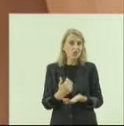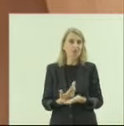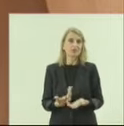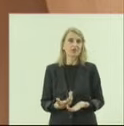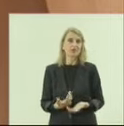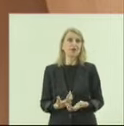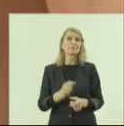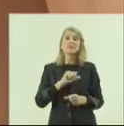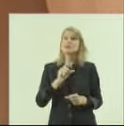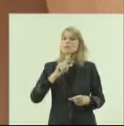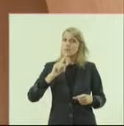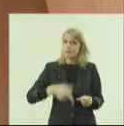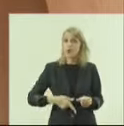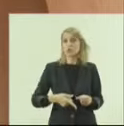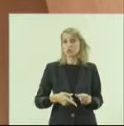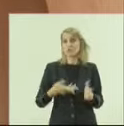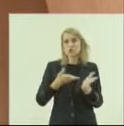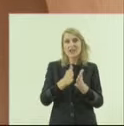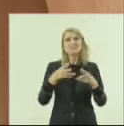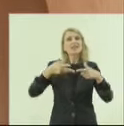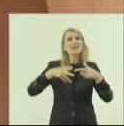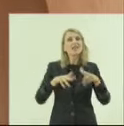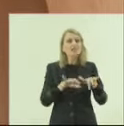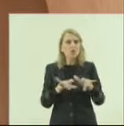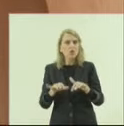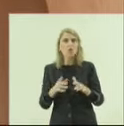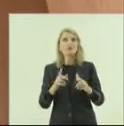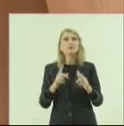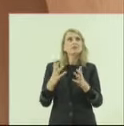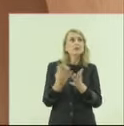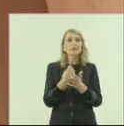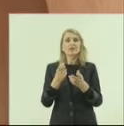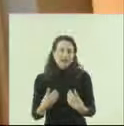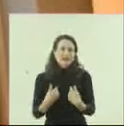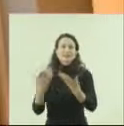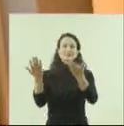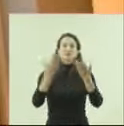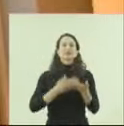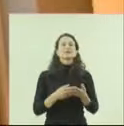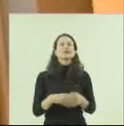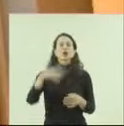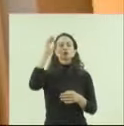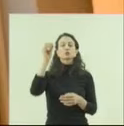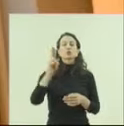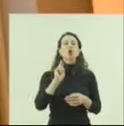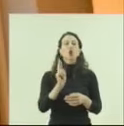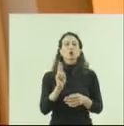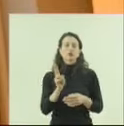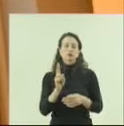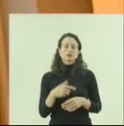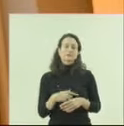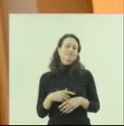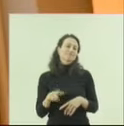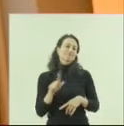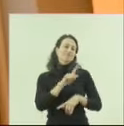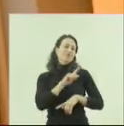общества и можем чрез технологите да намерим решение на всички пресиращи проблеми. Безпорно образованието е важен елемент и